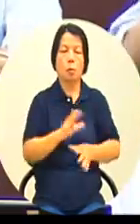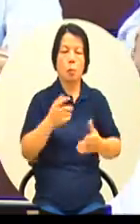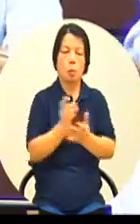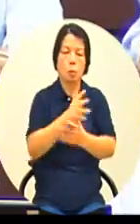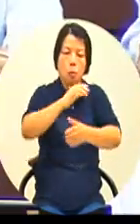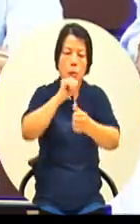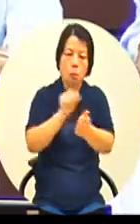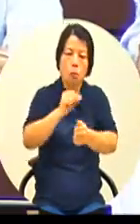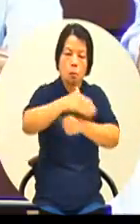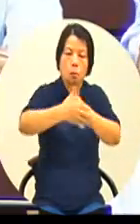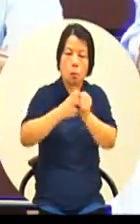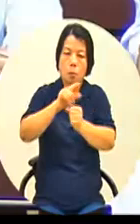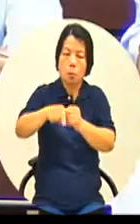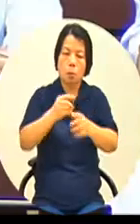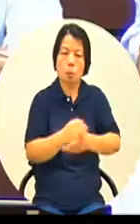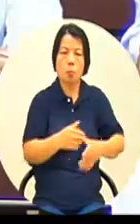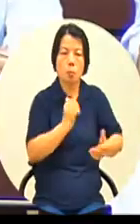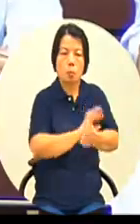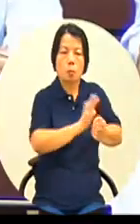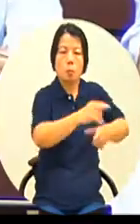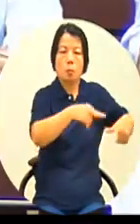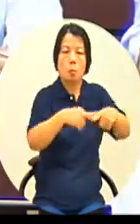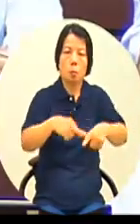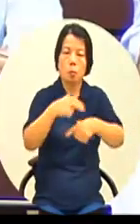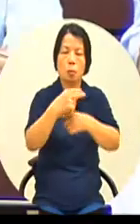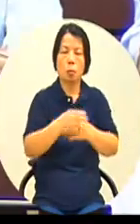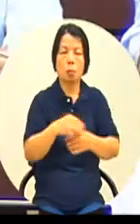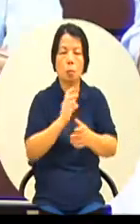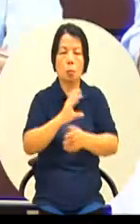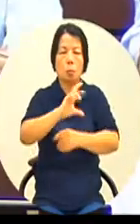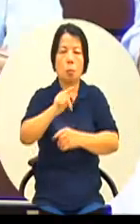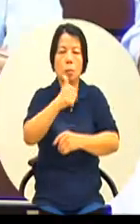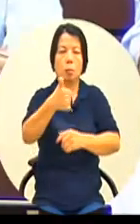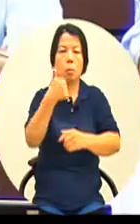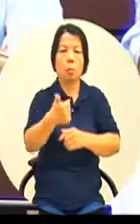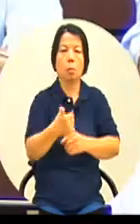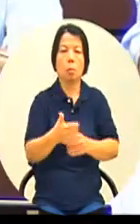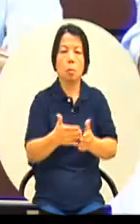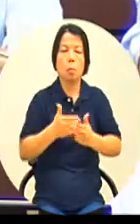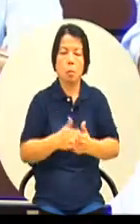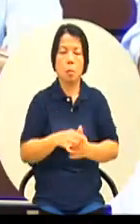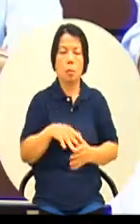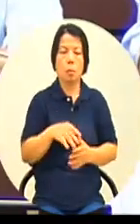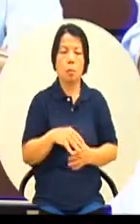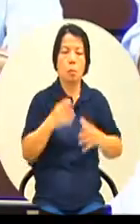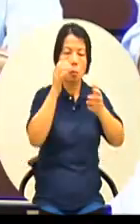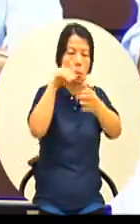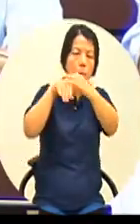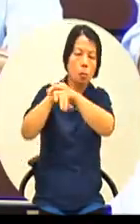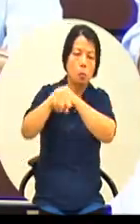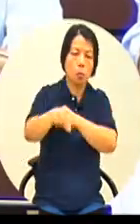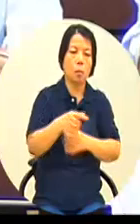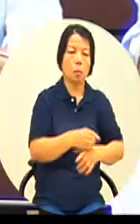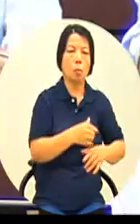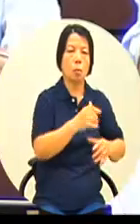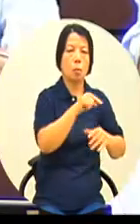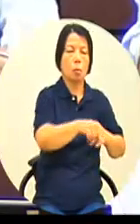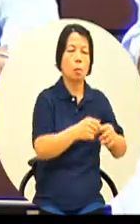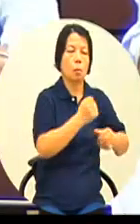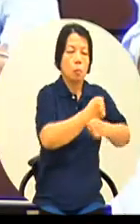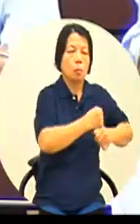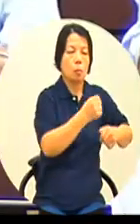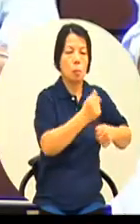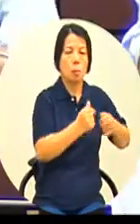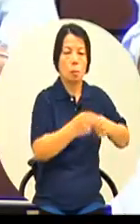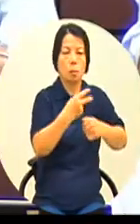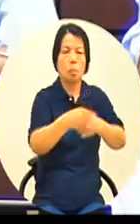行销是最好的方式哈。怎么样把我们的这个仓库群跟我们在地的这个博尔的这样的一个能量，